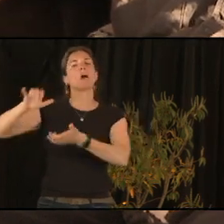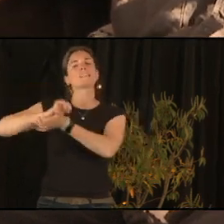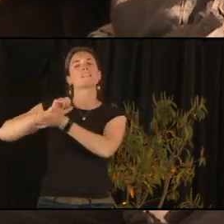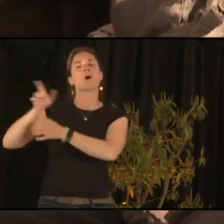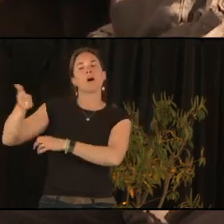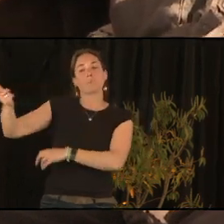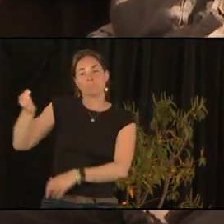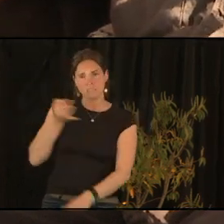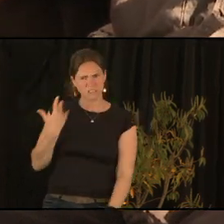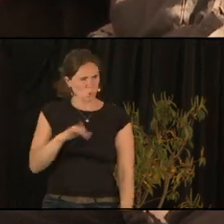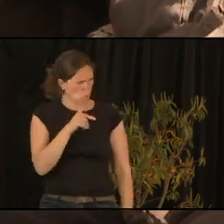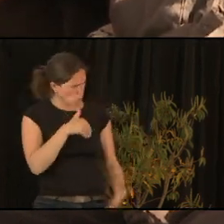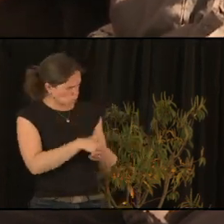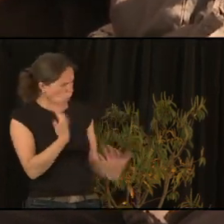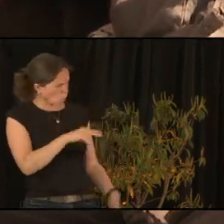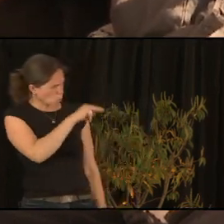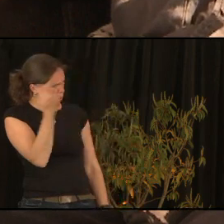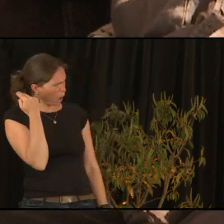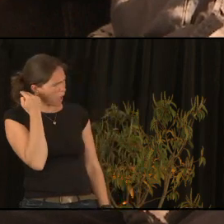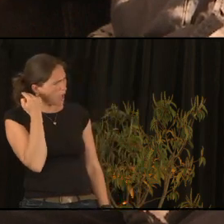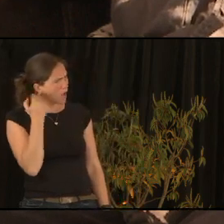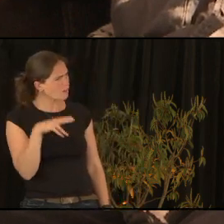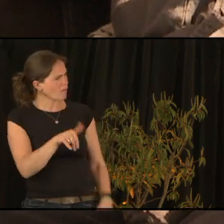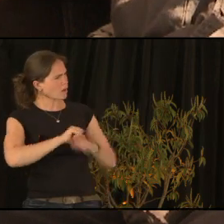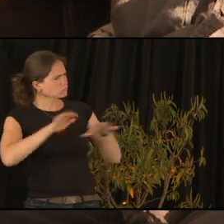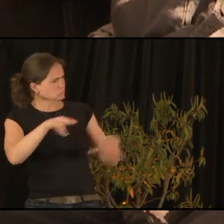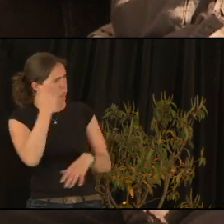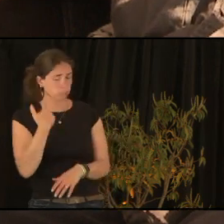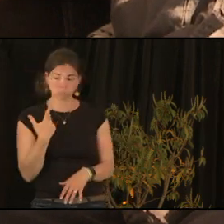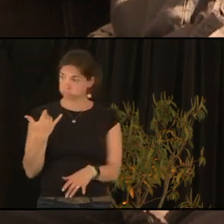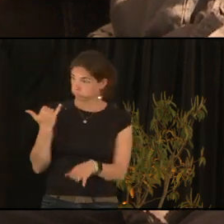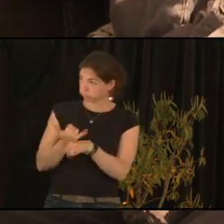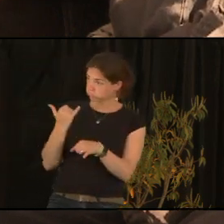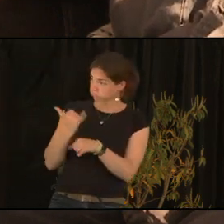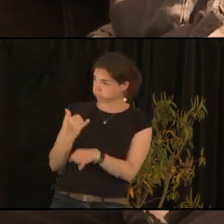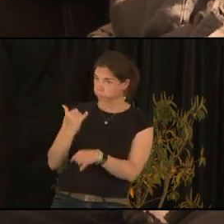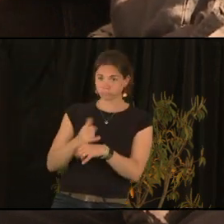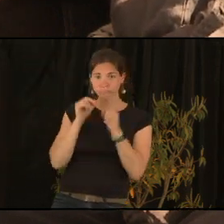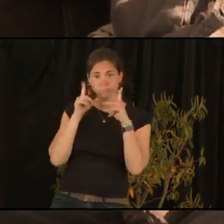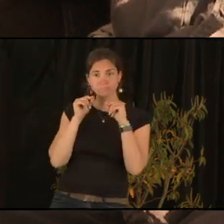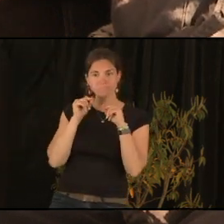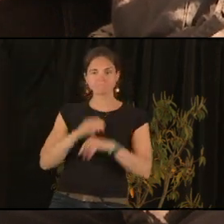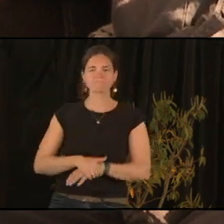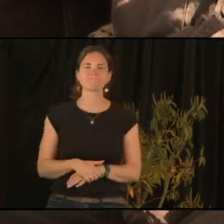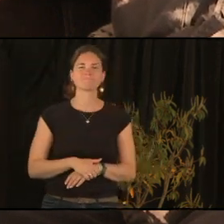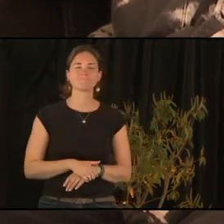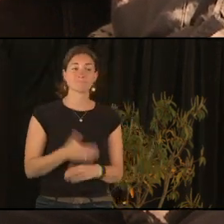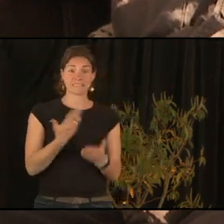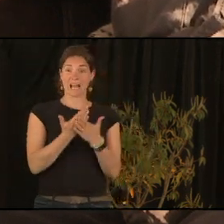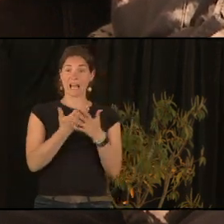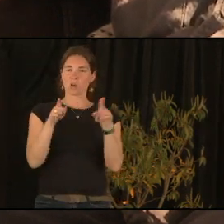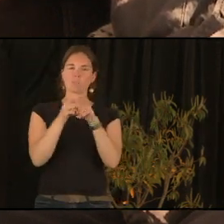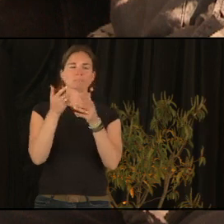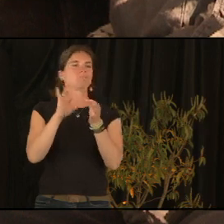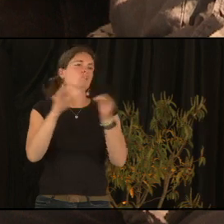dit, mais c'est quand même très, très noir, donc on va le sortir en noir. Et là, c'était vraiment une première, c'était une surprise. Donc, moi, j'étais dans cette histoire de